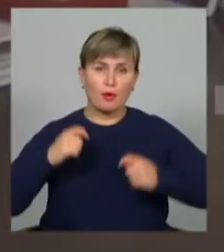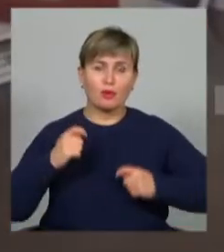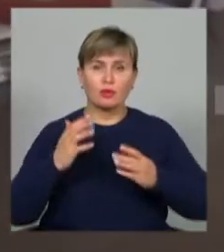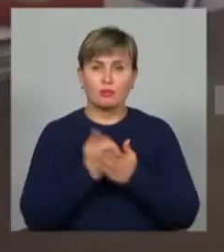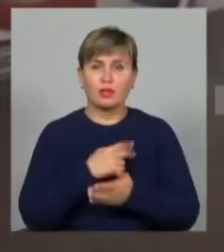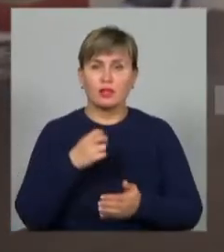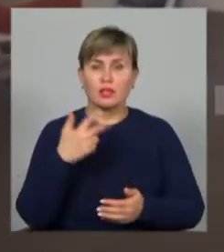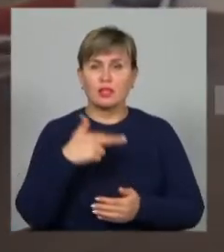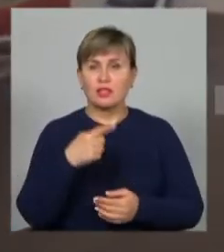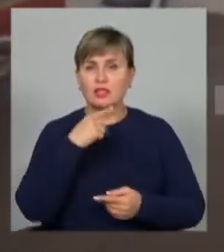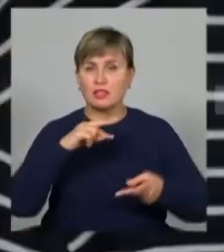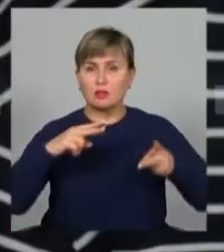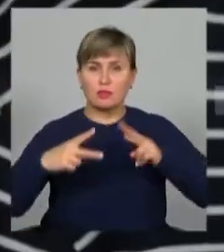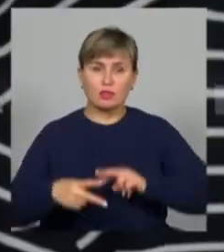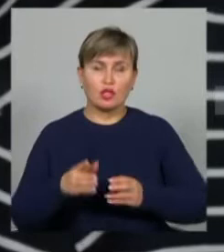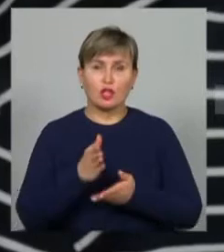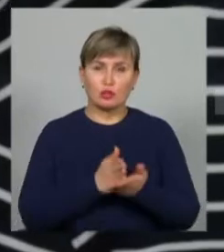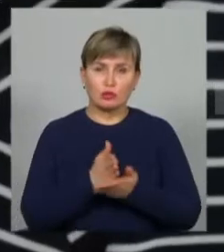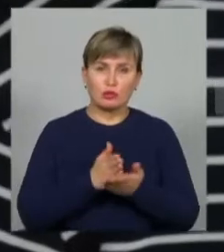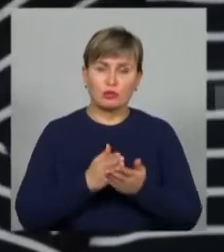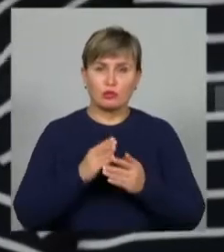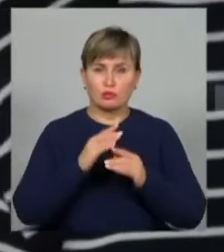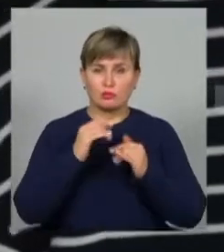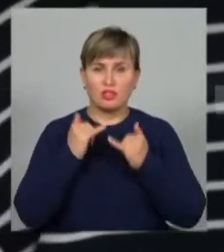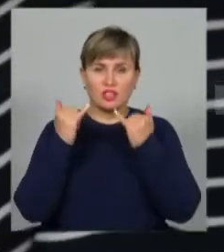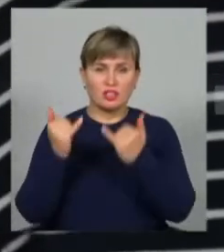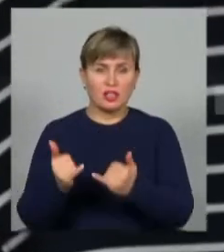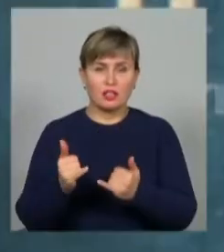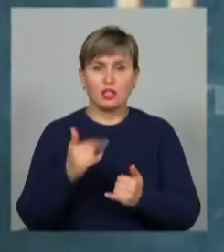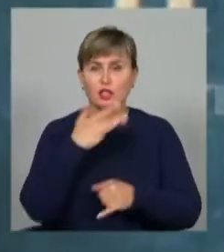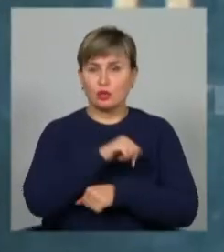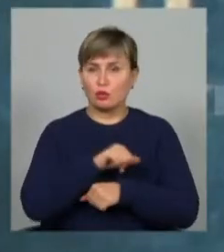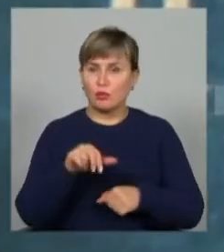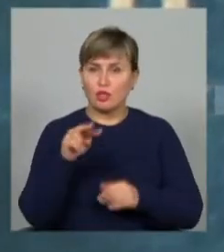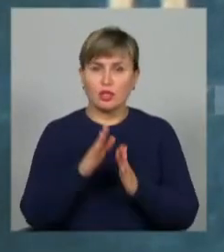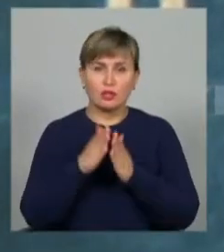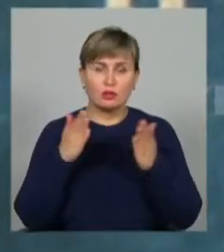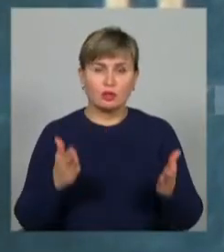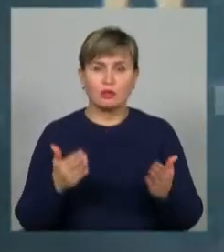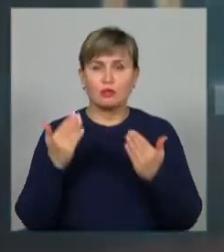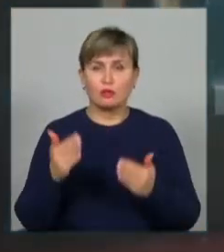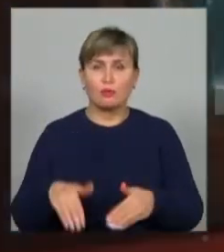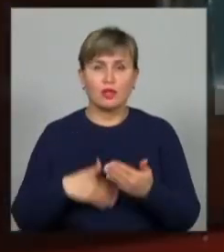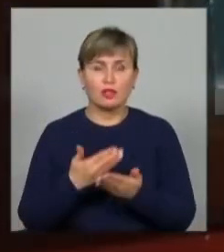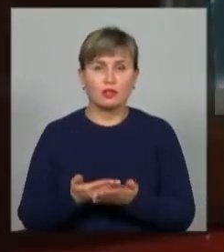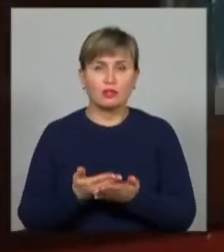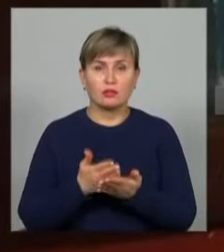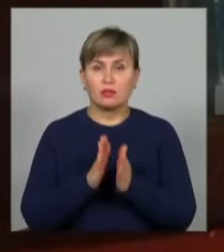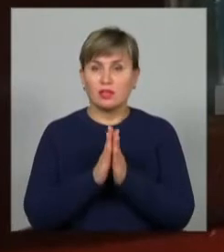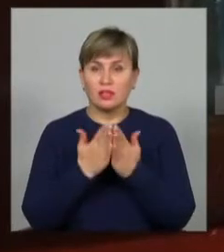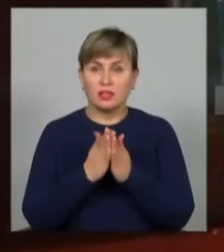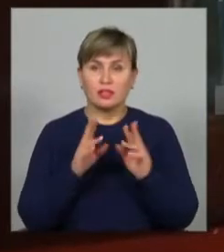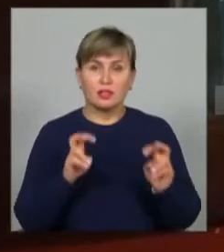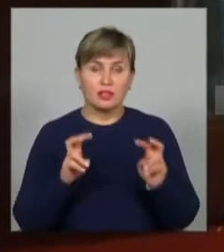на 30 языков мира, заслужила признание зарубежных литературных критиков. Его перу также принадлежит роман «Курляндия».